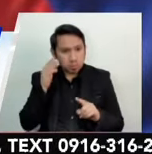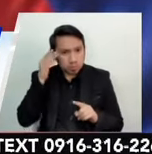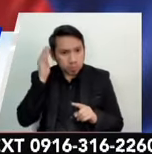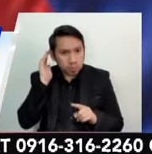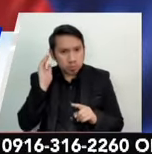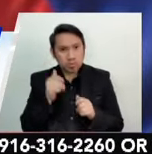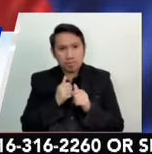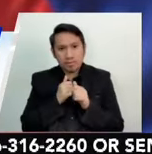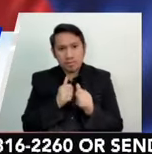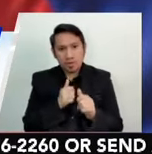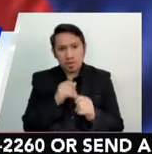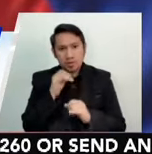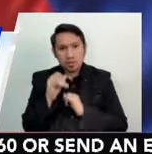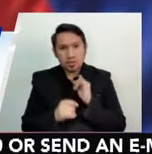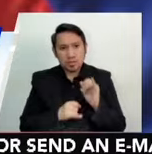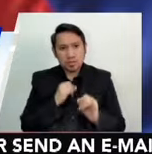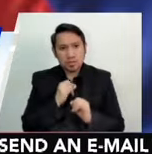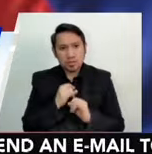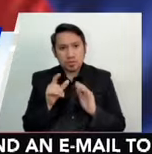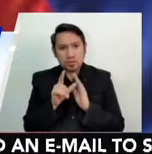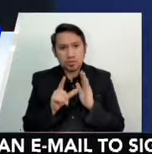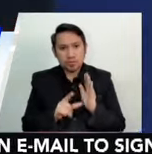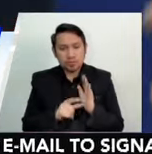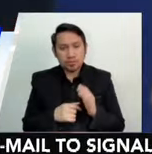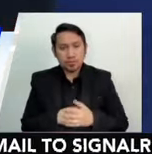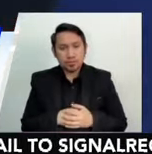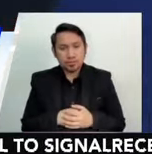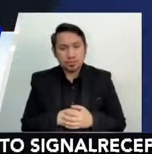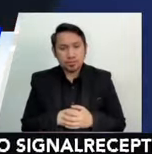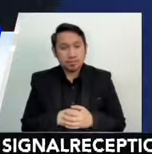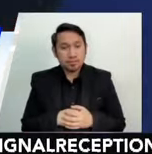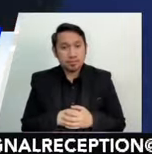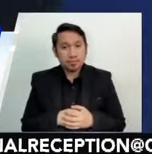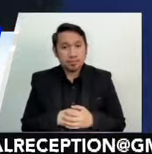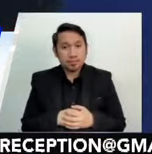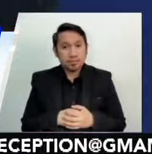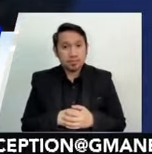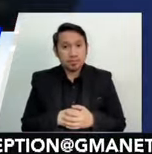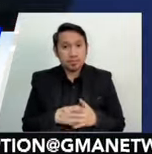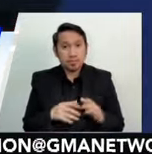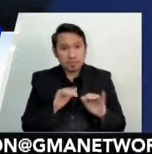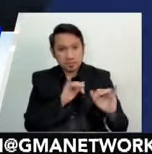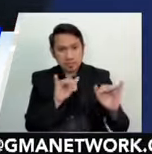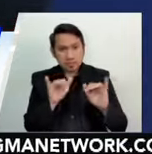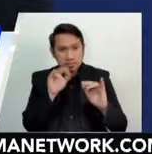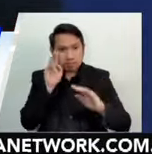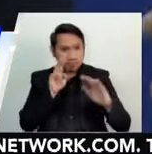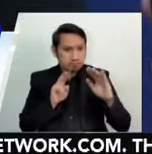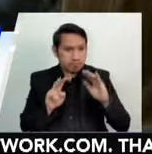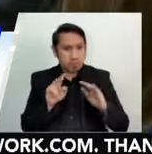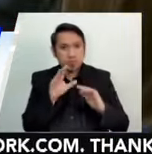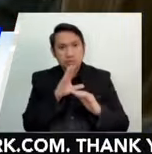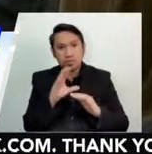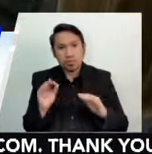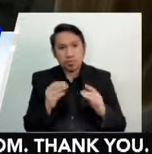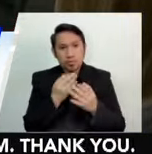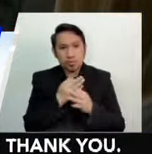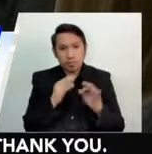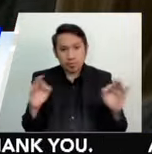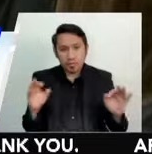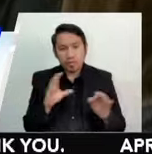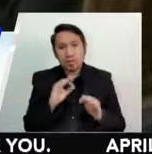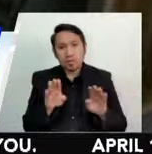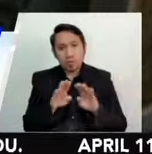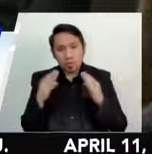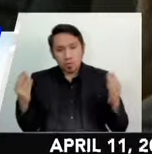international rules-based order. Bukod sa pagpapahayag ng common vision para sa isang malaya, bukas, mapayapa at maunlad na